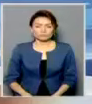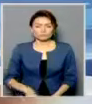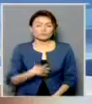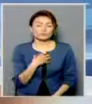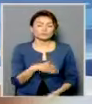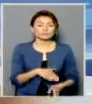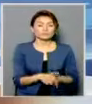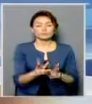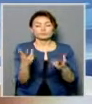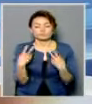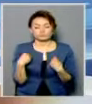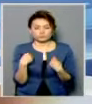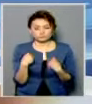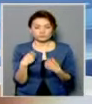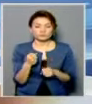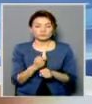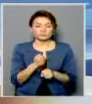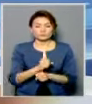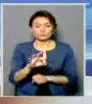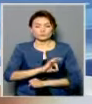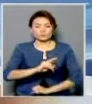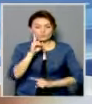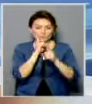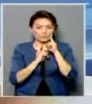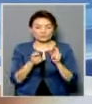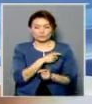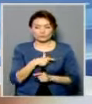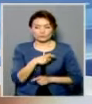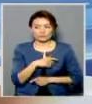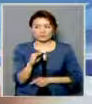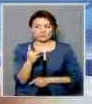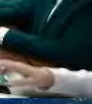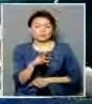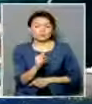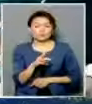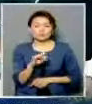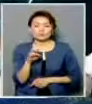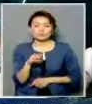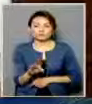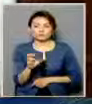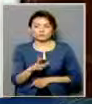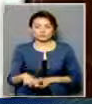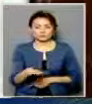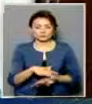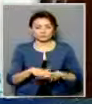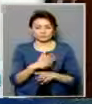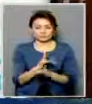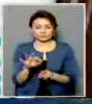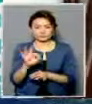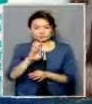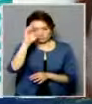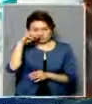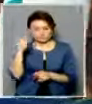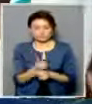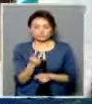важно выполнить то обещание данное избирателям об этом на собрании депутатские фракции партии аманат в атр омском областном москве хоть и сказал глава